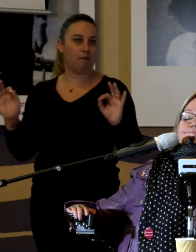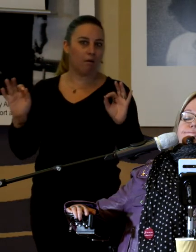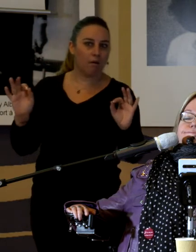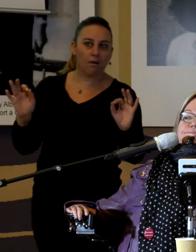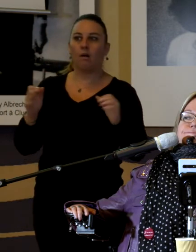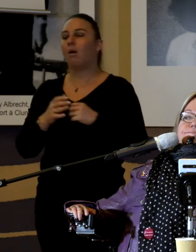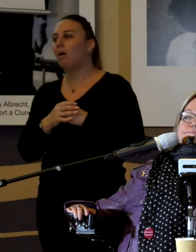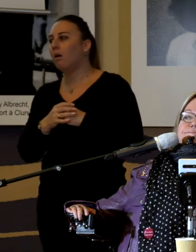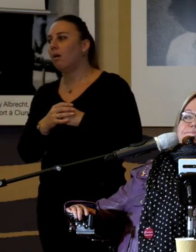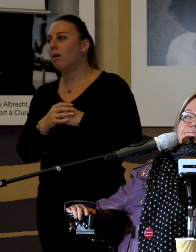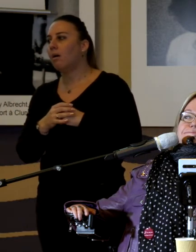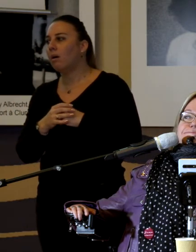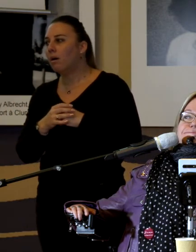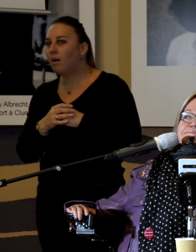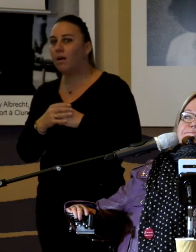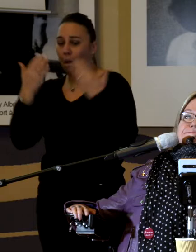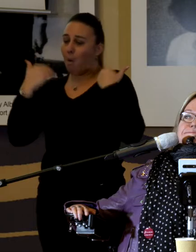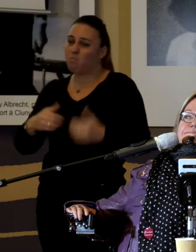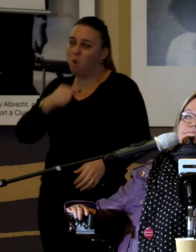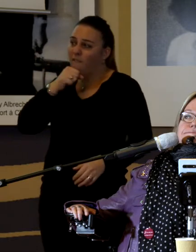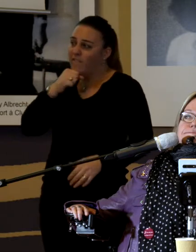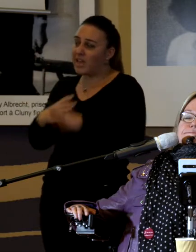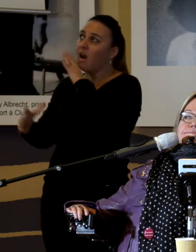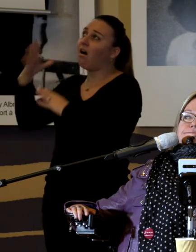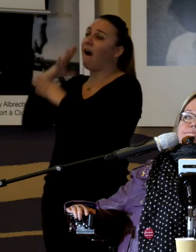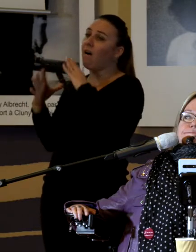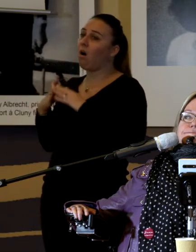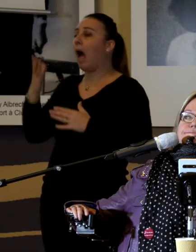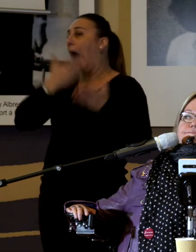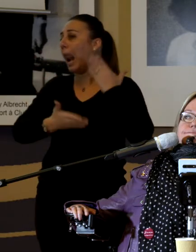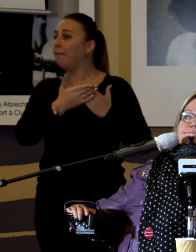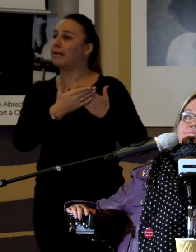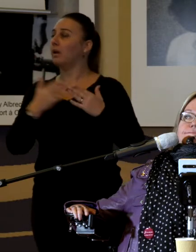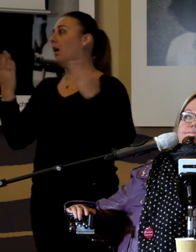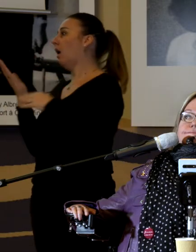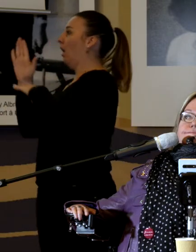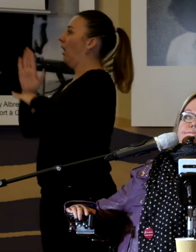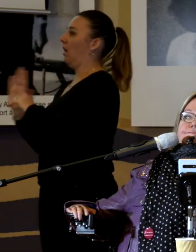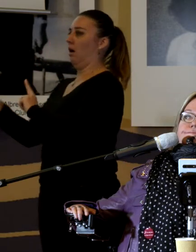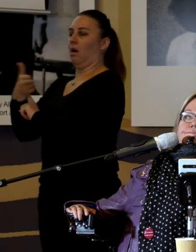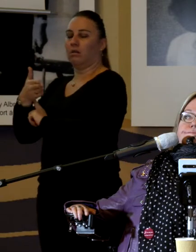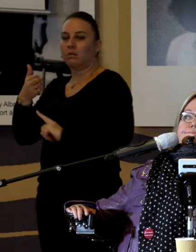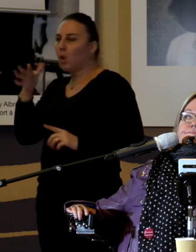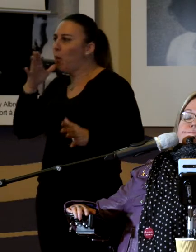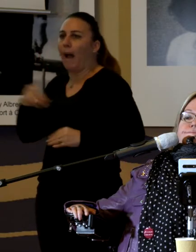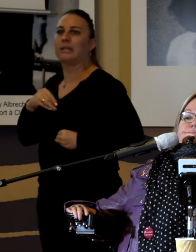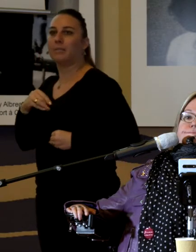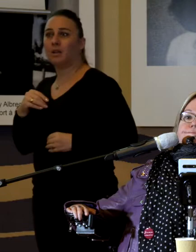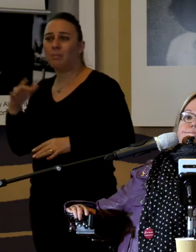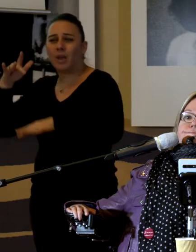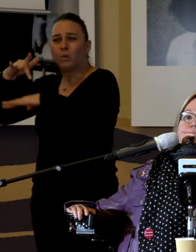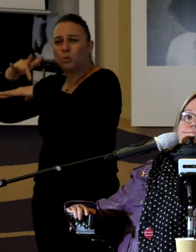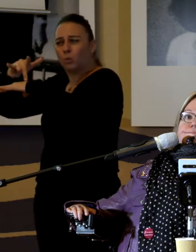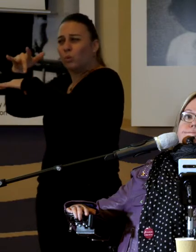mes parents, vieilles comme je suis, parlaient pour moi en voulant me représenter, je trouverais ça parfaitement scandaleux. Et pourtant, ça